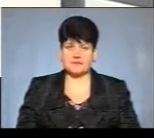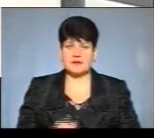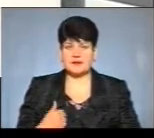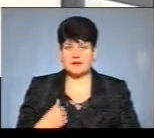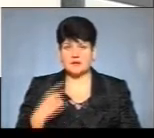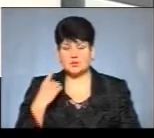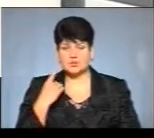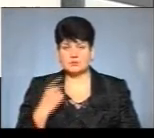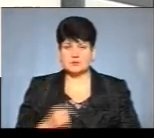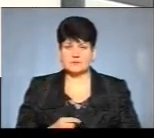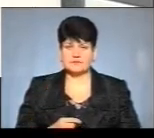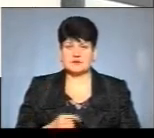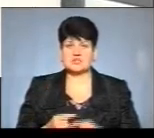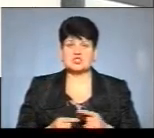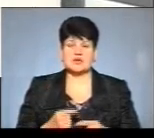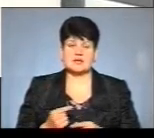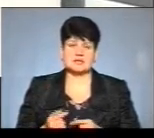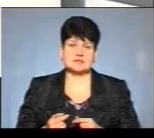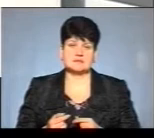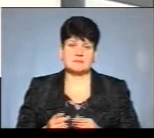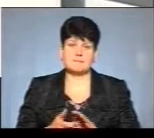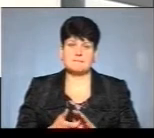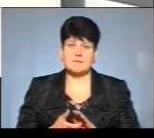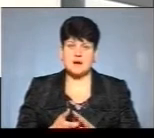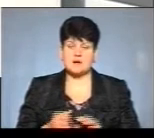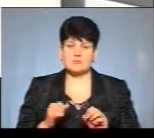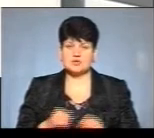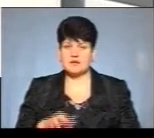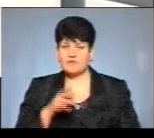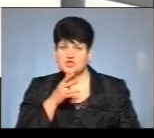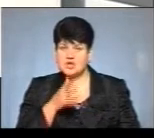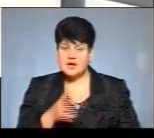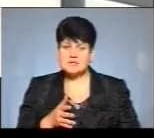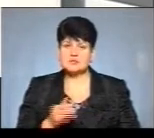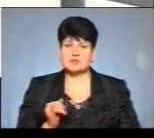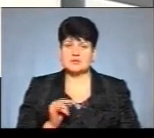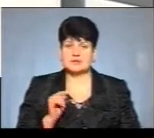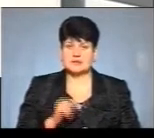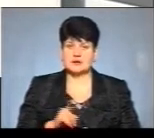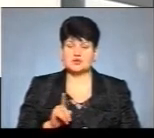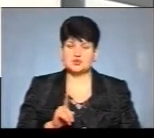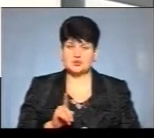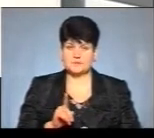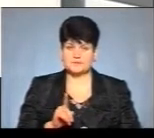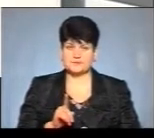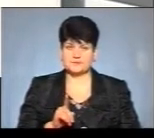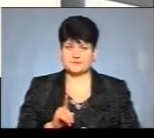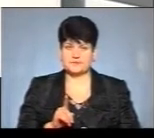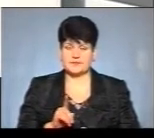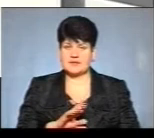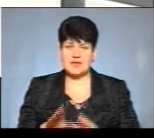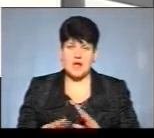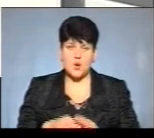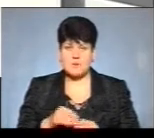думаю, через брак, можливо, часу і те, що не обрали